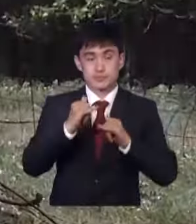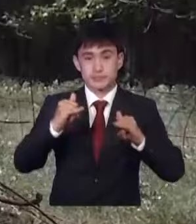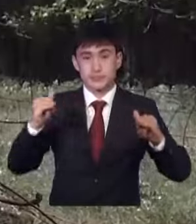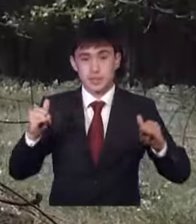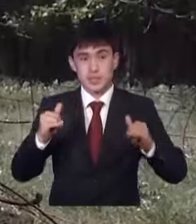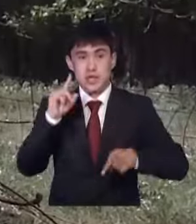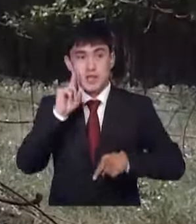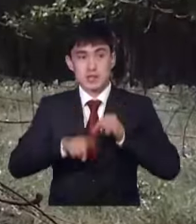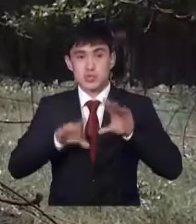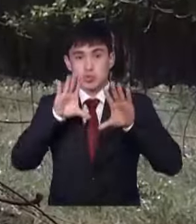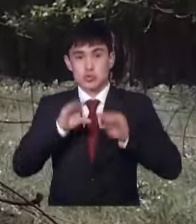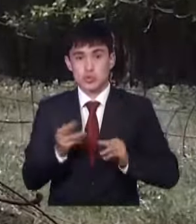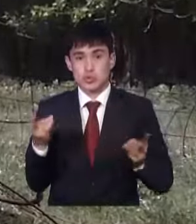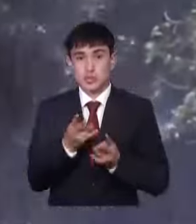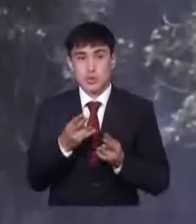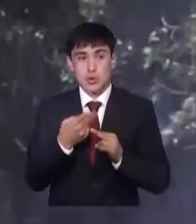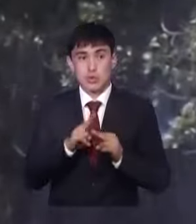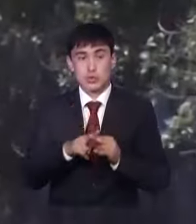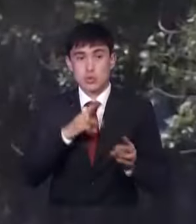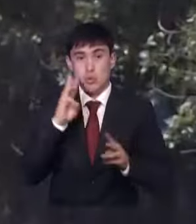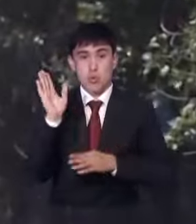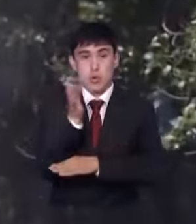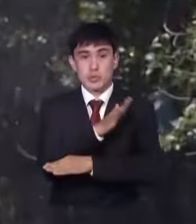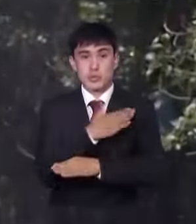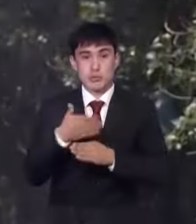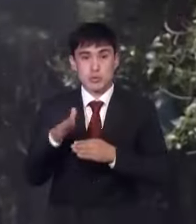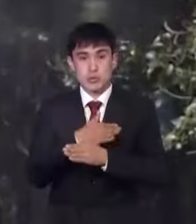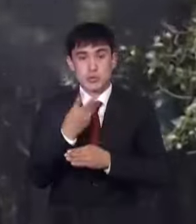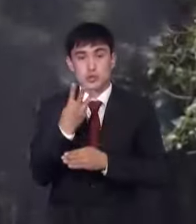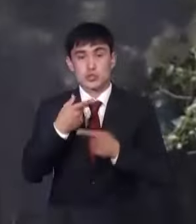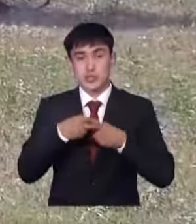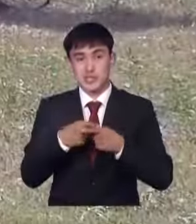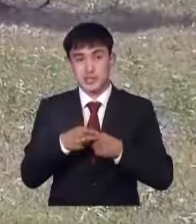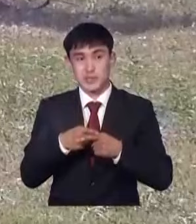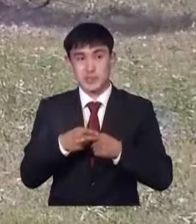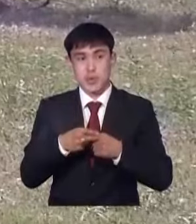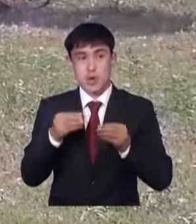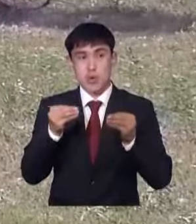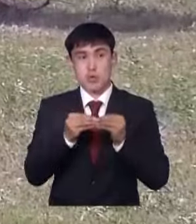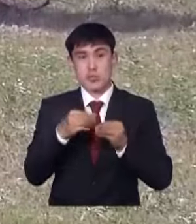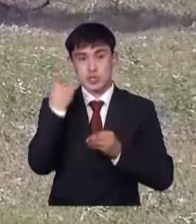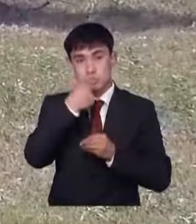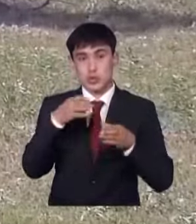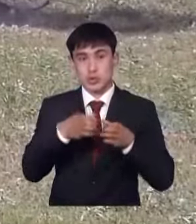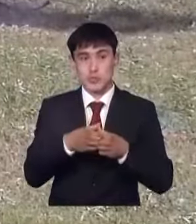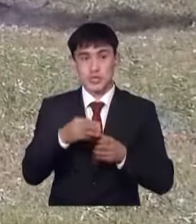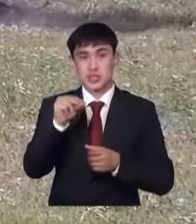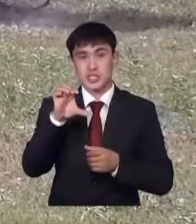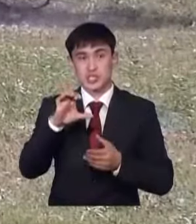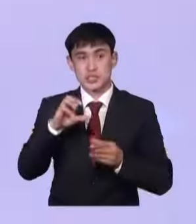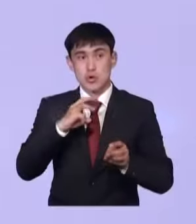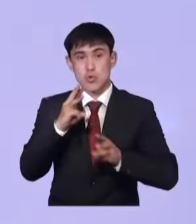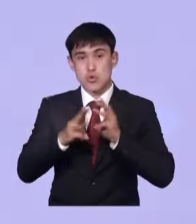жатқандықтан тез арада сөндіру керек. Ол үшін орман шаруашылығы бөлімнен үш техника мен 10 жеке құрам. Түтінші жағдайдың